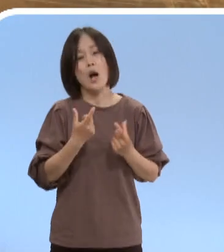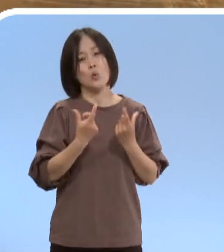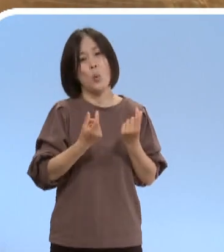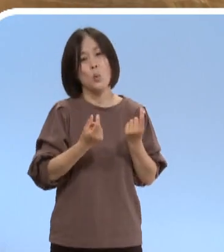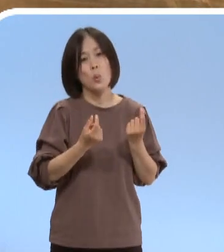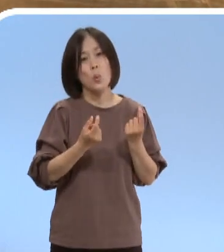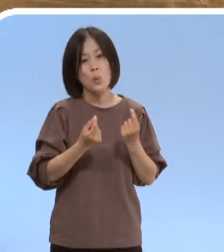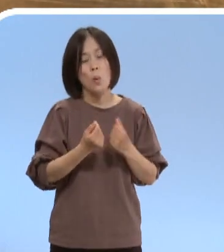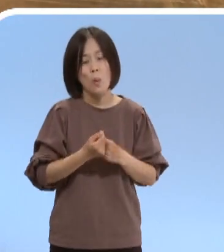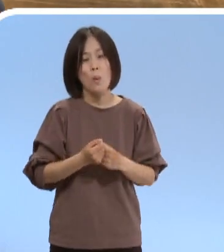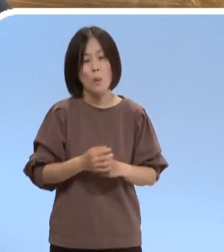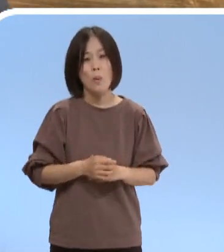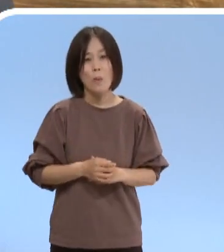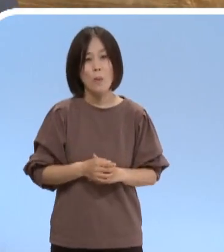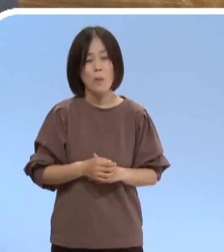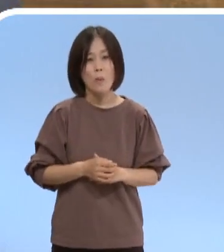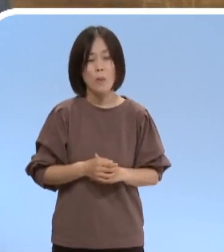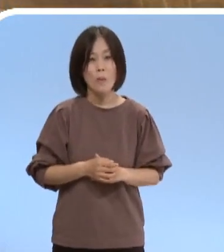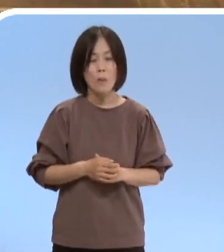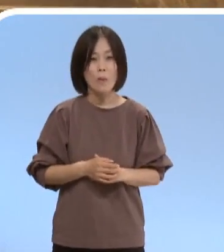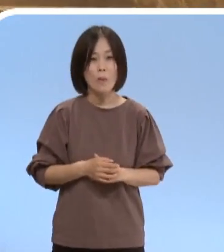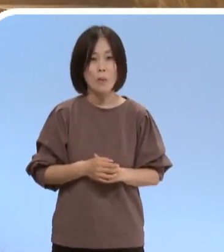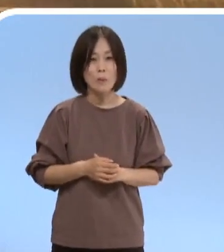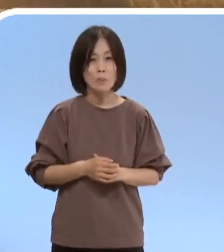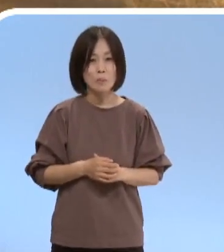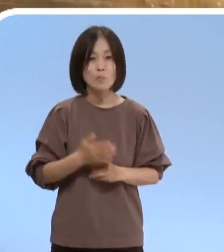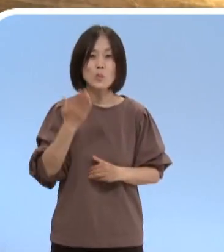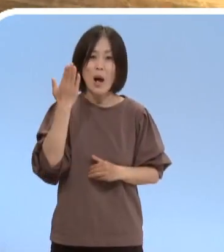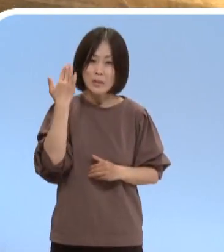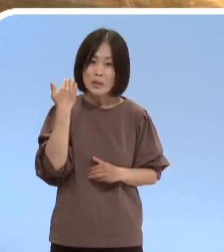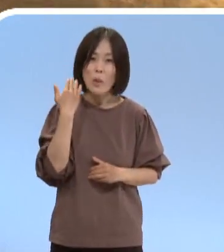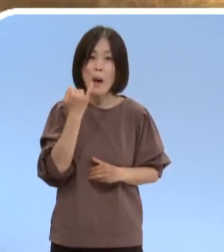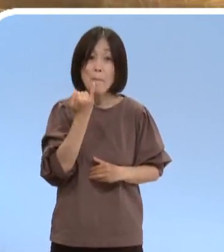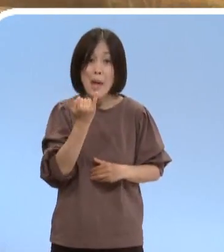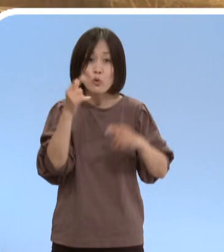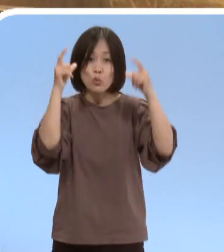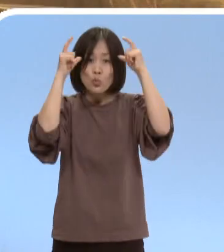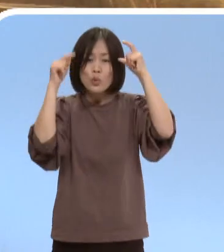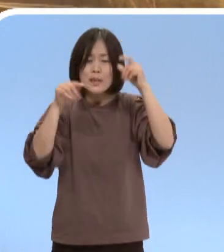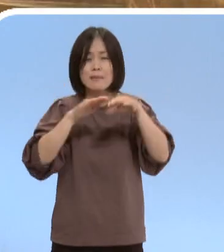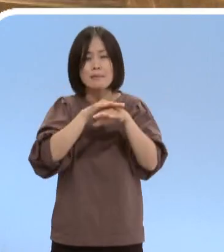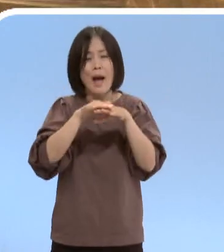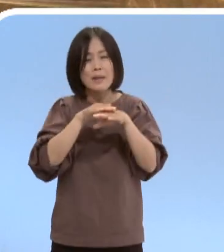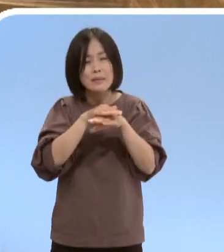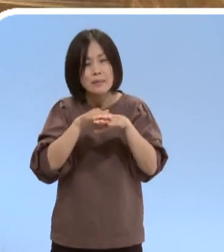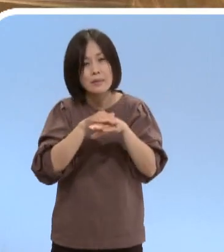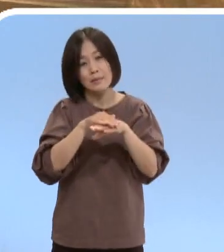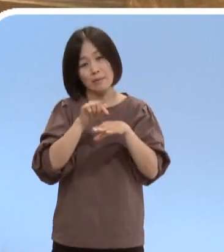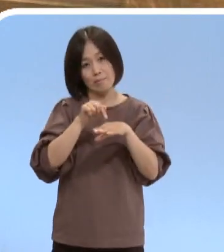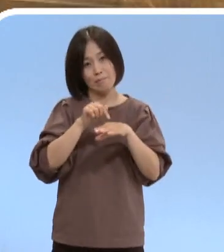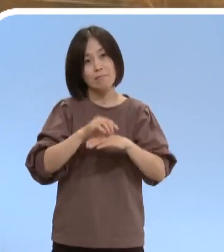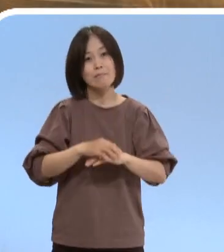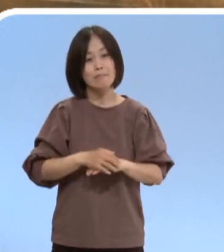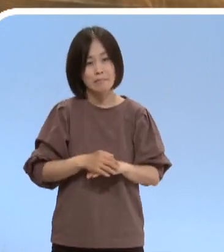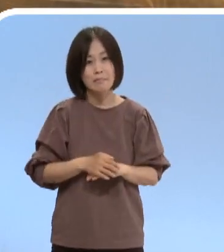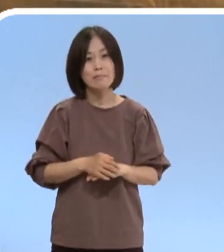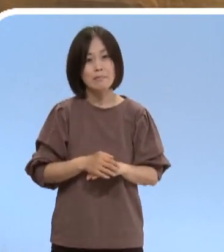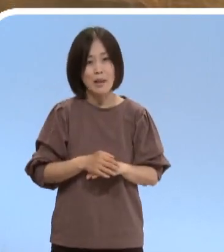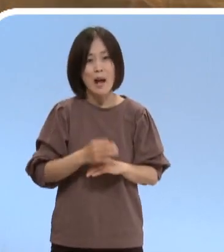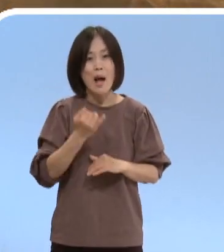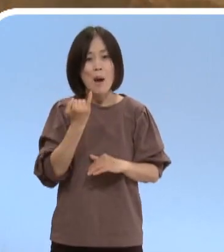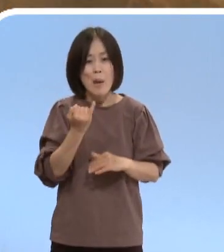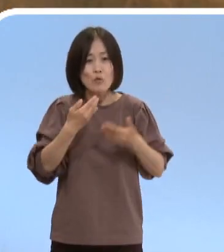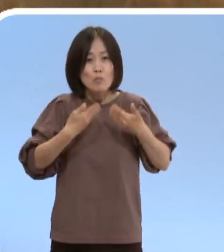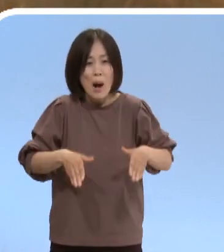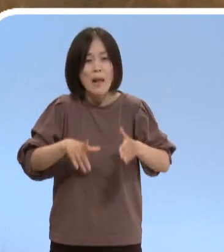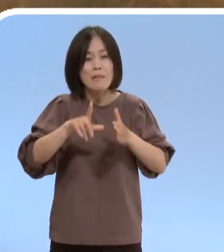ろ。メスの牛。 ああ、そうそう、メスの牛だけが牛が生まれたら、 昔はメス牛が大事って言われ、はい、なんかなっとって、